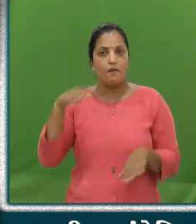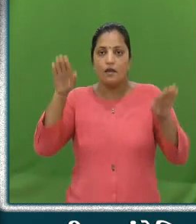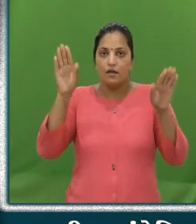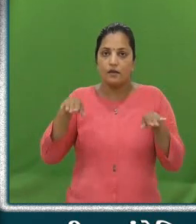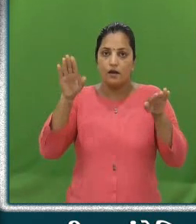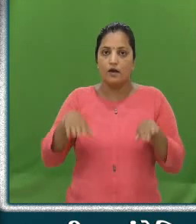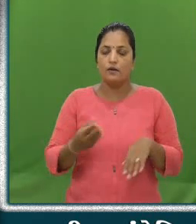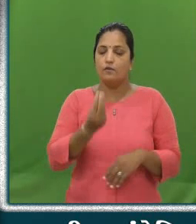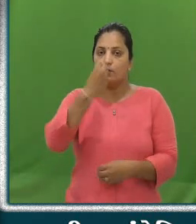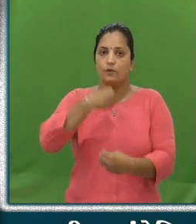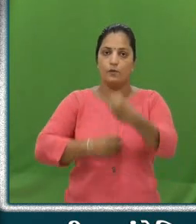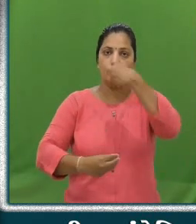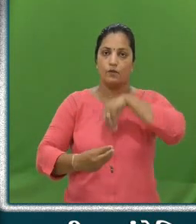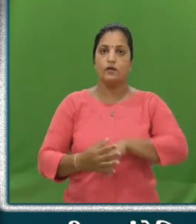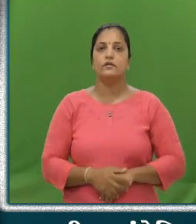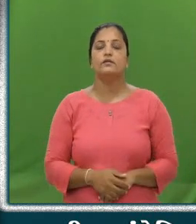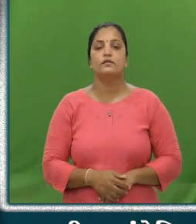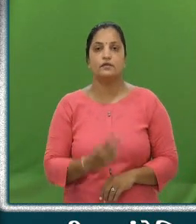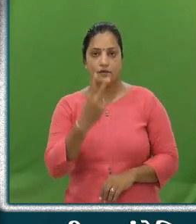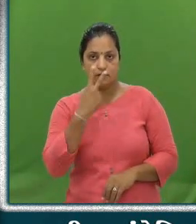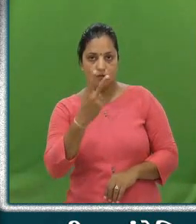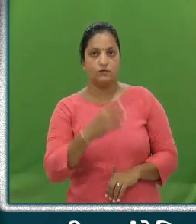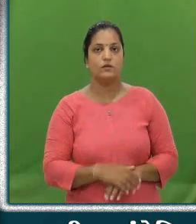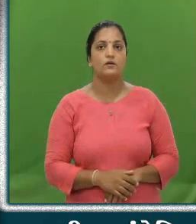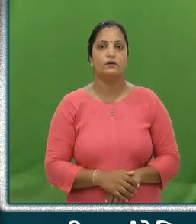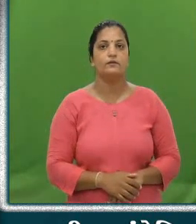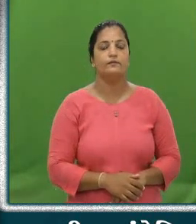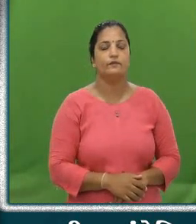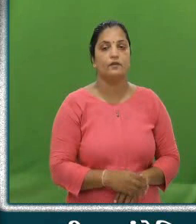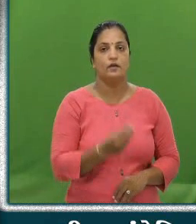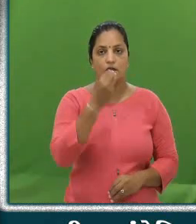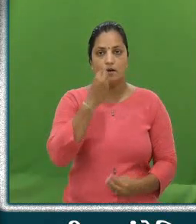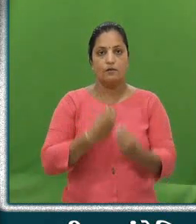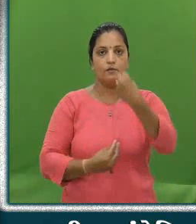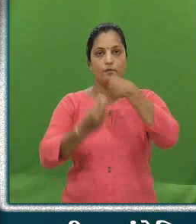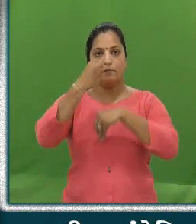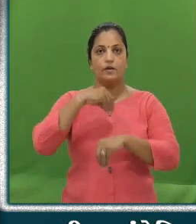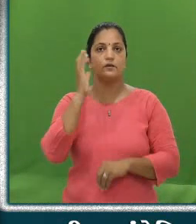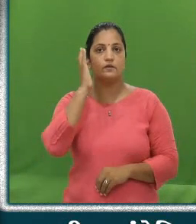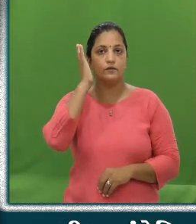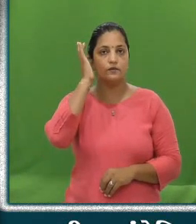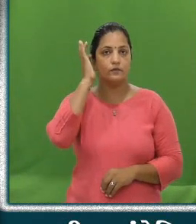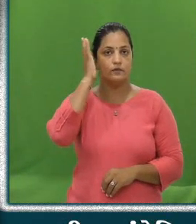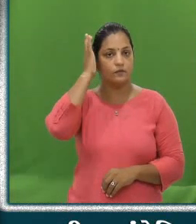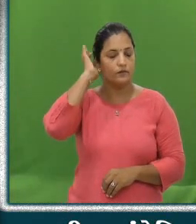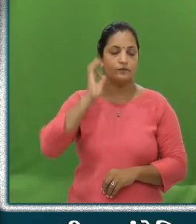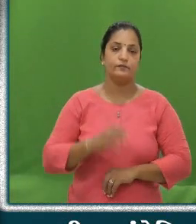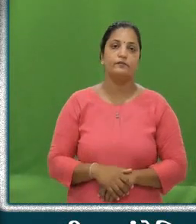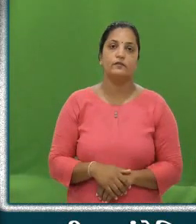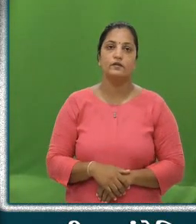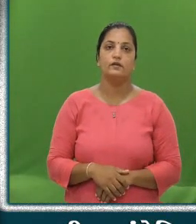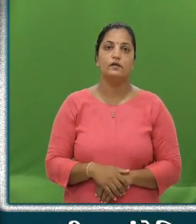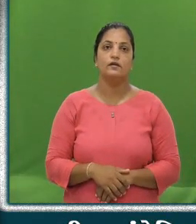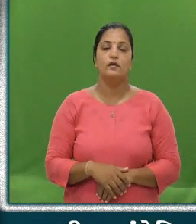તેનું ભક્ષણ કરી દેતો હોય છે. તમે જોઈ શકો છો કે અહીં કાગડો શું કરે છે, તો આ કાગડો અહીં જે જોવા